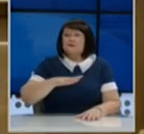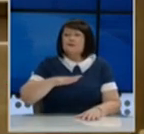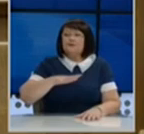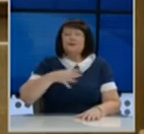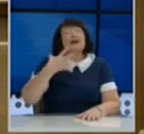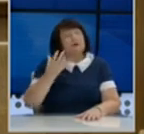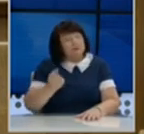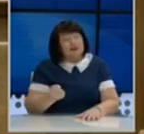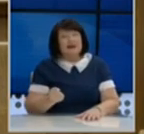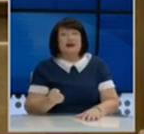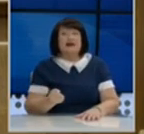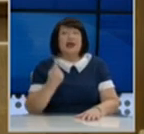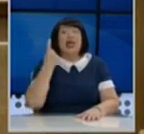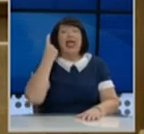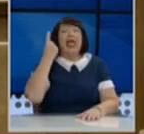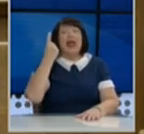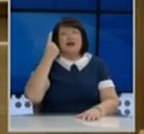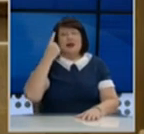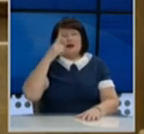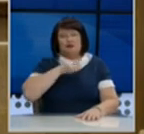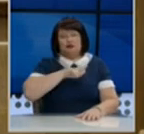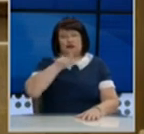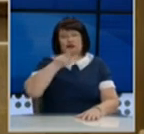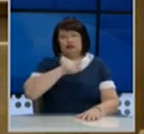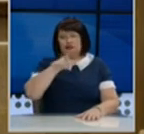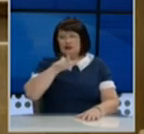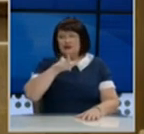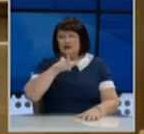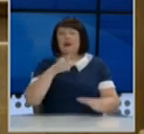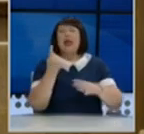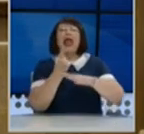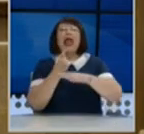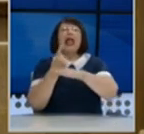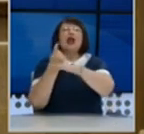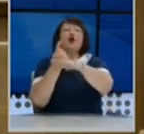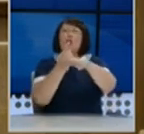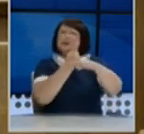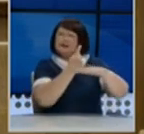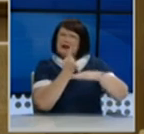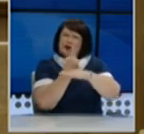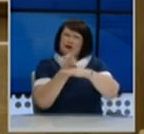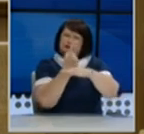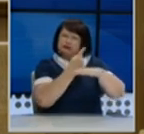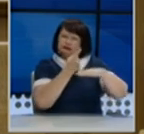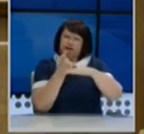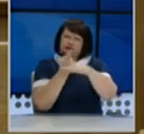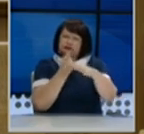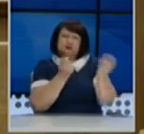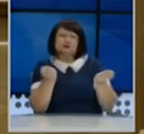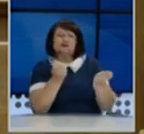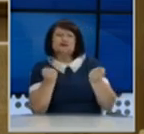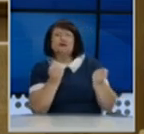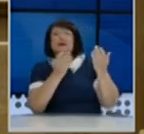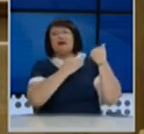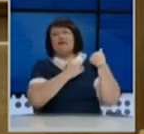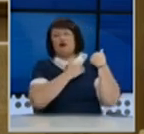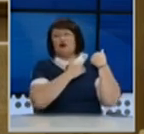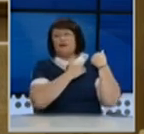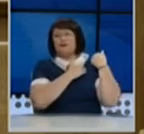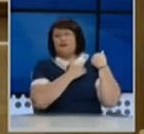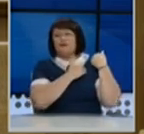υπήρχε ένα εναέριο μέσο, ελικόπτερο, συντονιστικό.